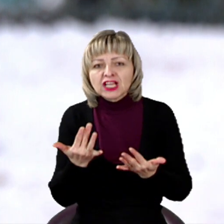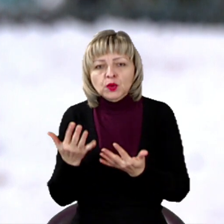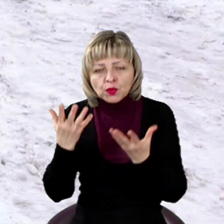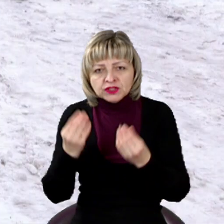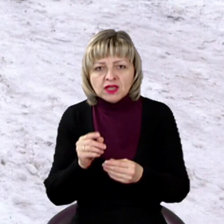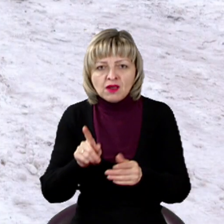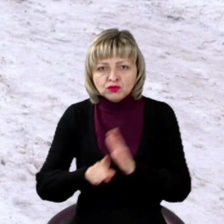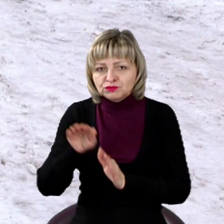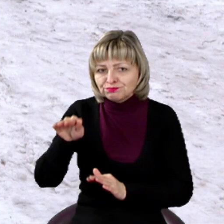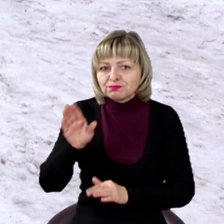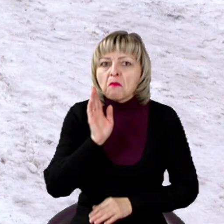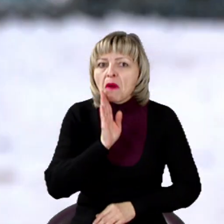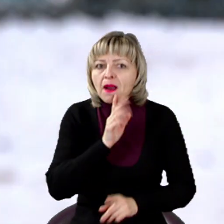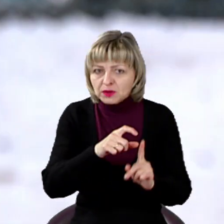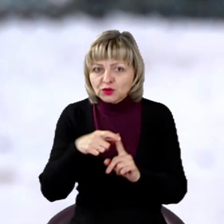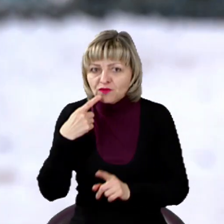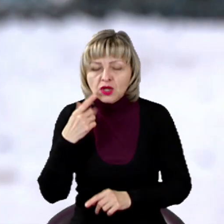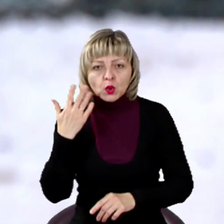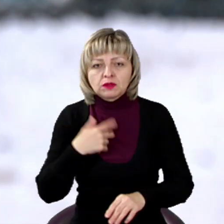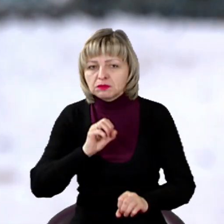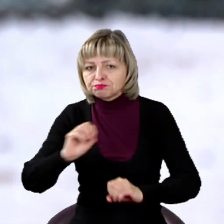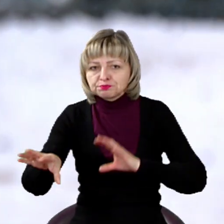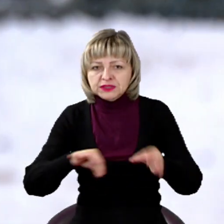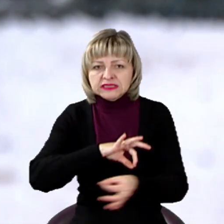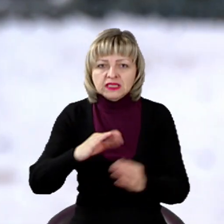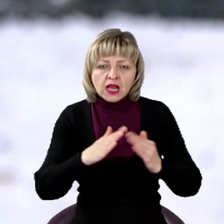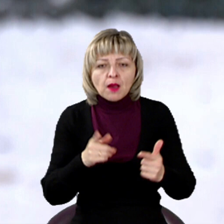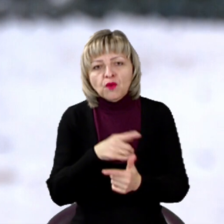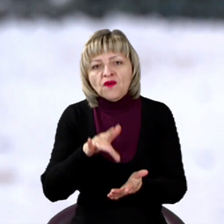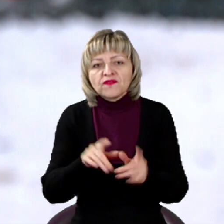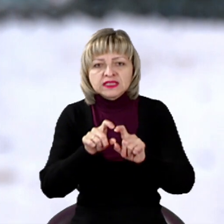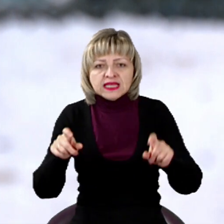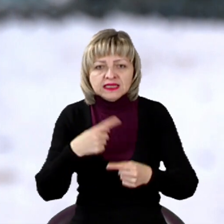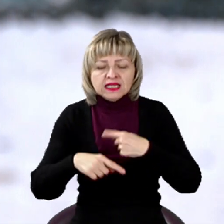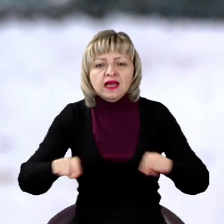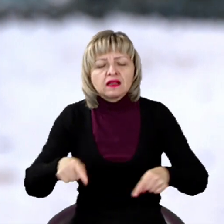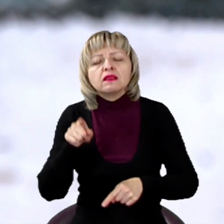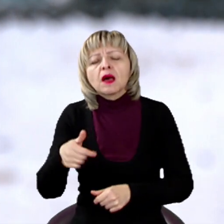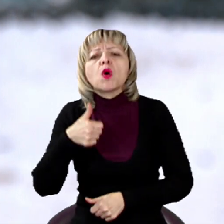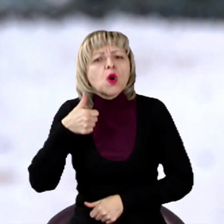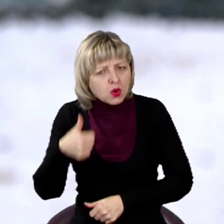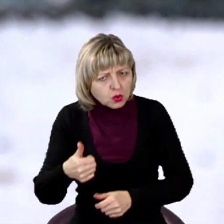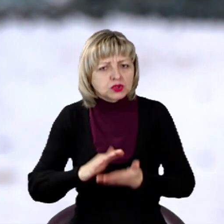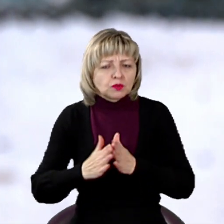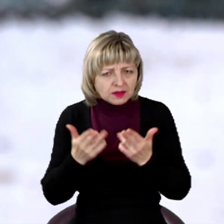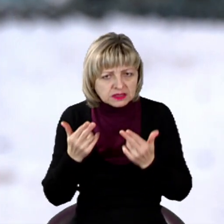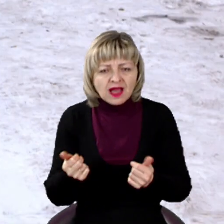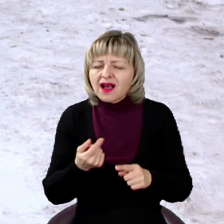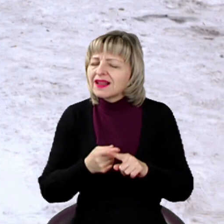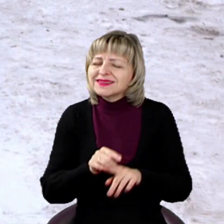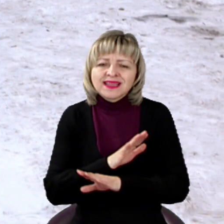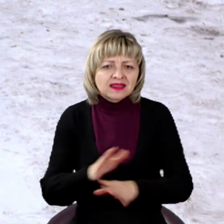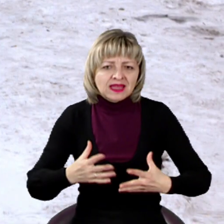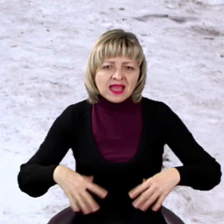її мамою. Коли ми поміщаємо дітей в притулки або центр реабілітації, там, звісно, дуже хороші умови, але все одно це не є сім'я.